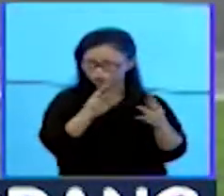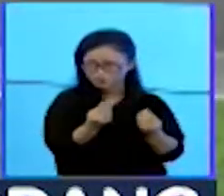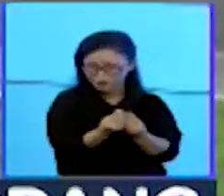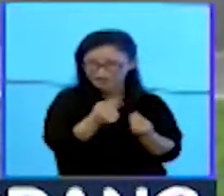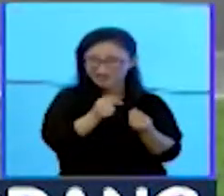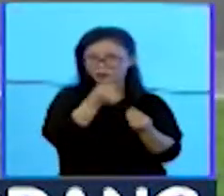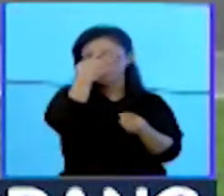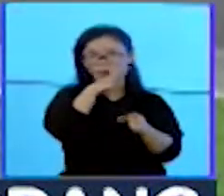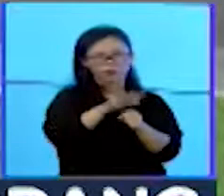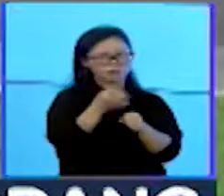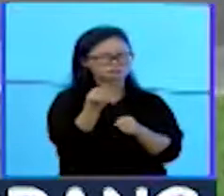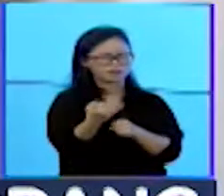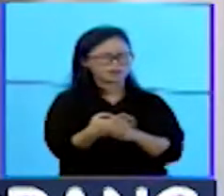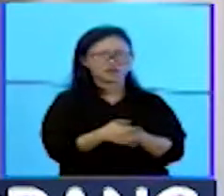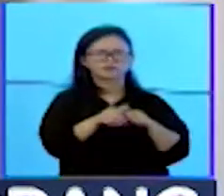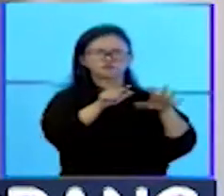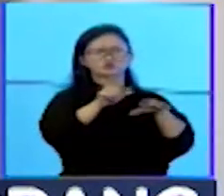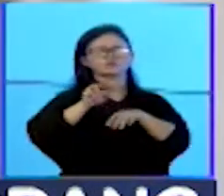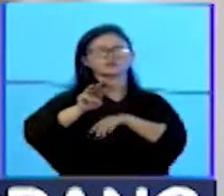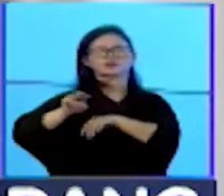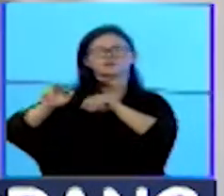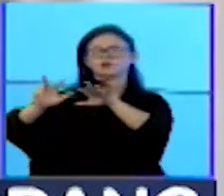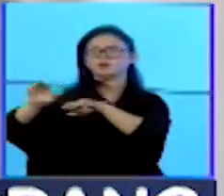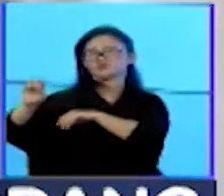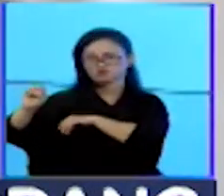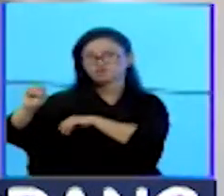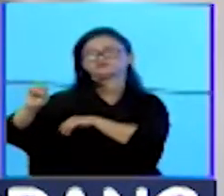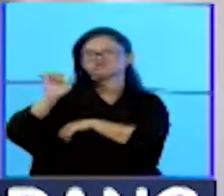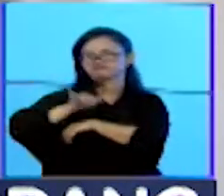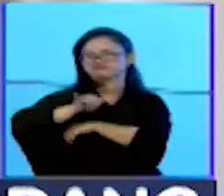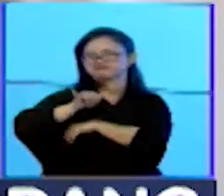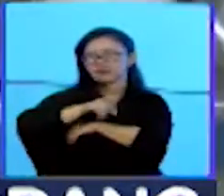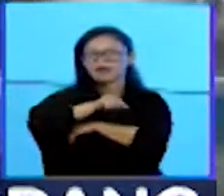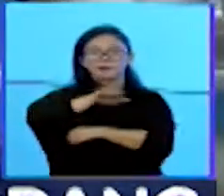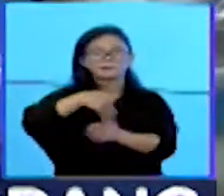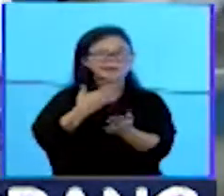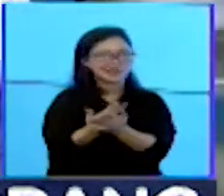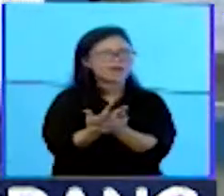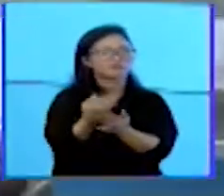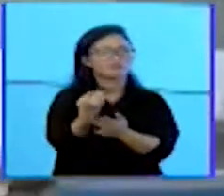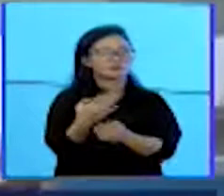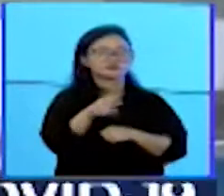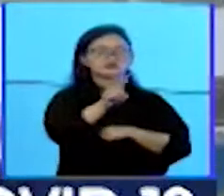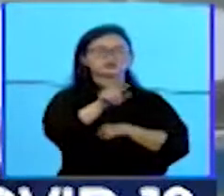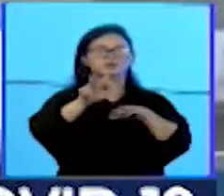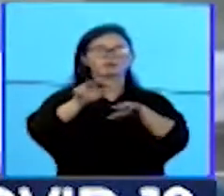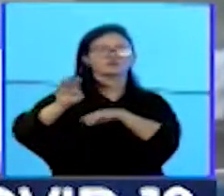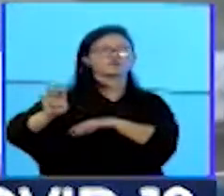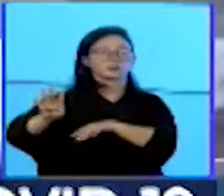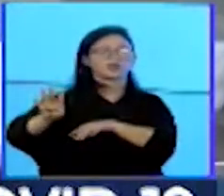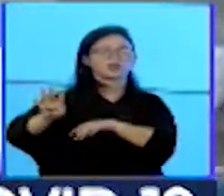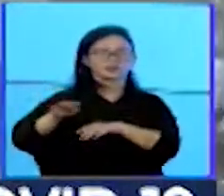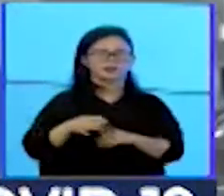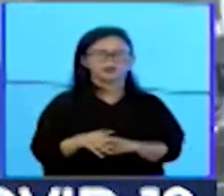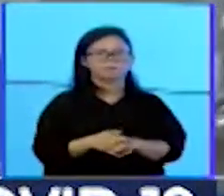positif COVID-19 di Bali mencapai 7.380 orang, dengan pasien meninggal 184 orang.